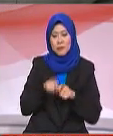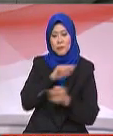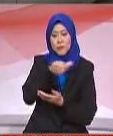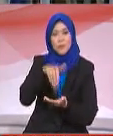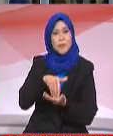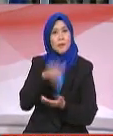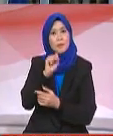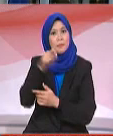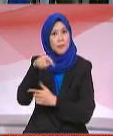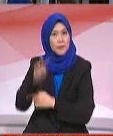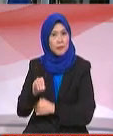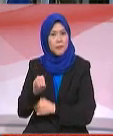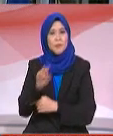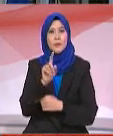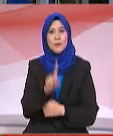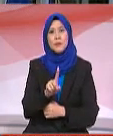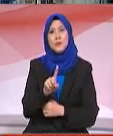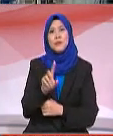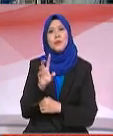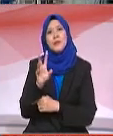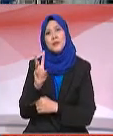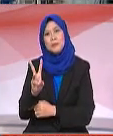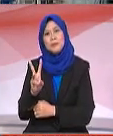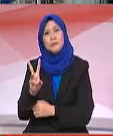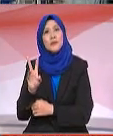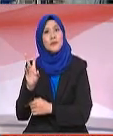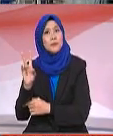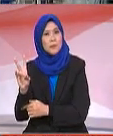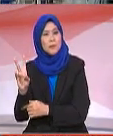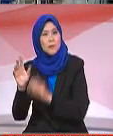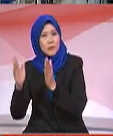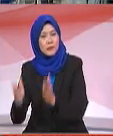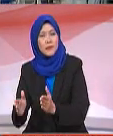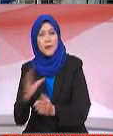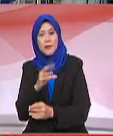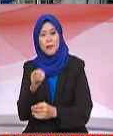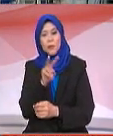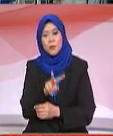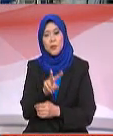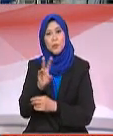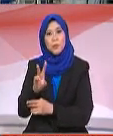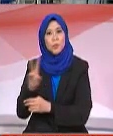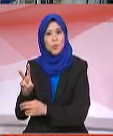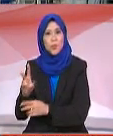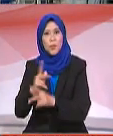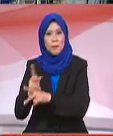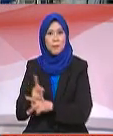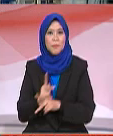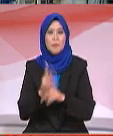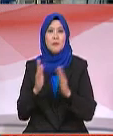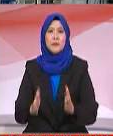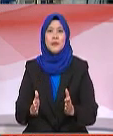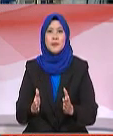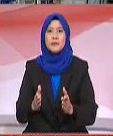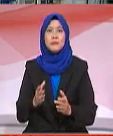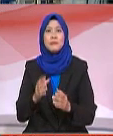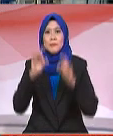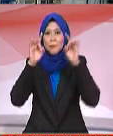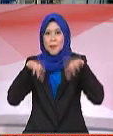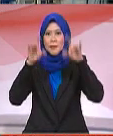SPM melibatkan 1,617 calon serta 277 pengawas peperiksaan.